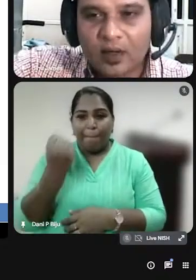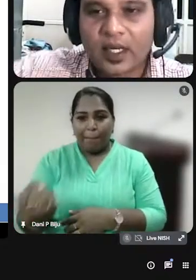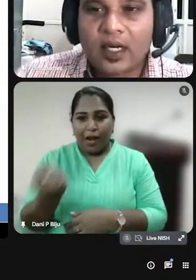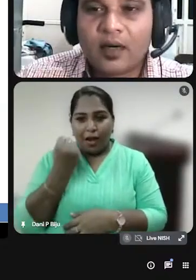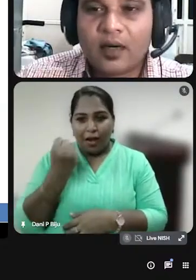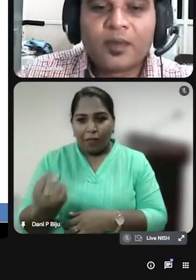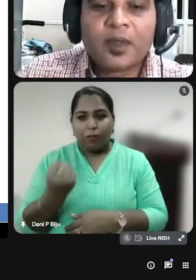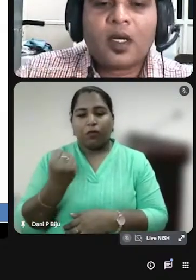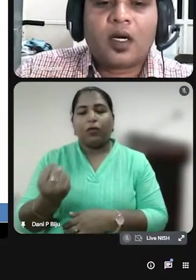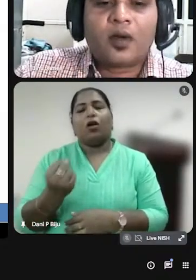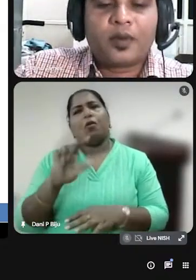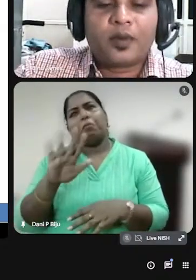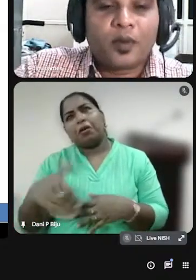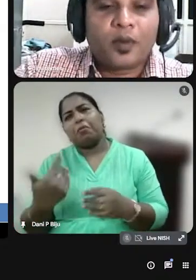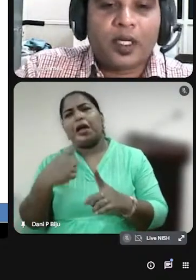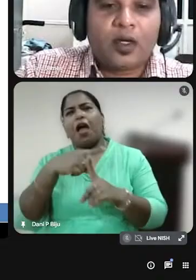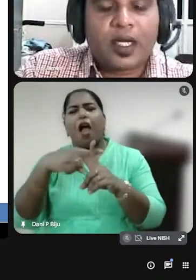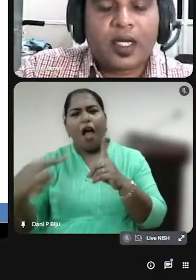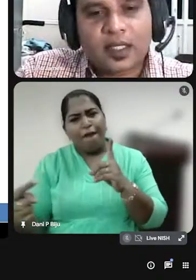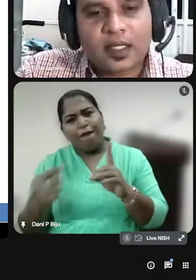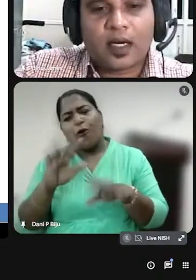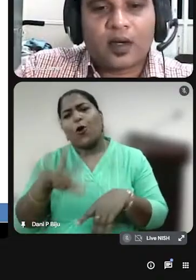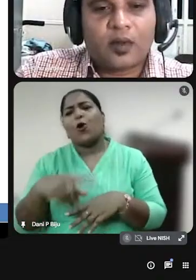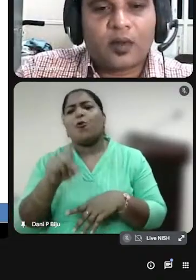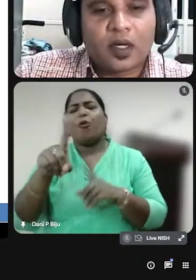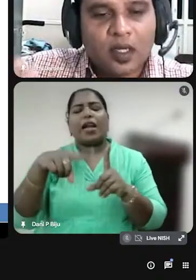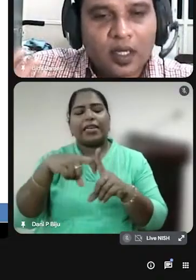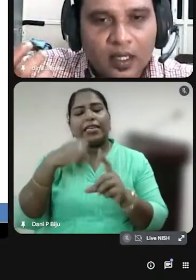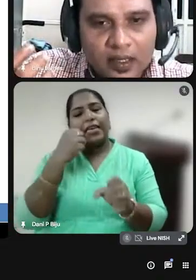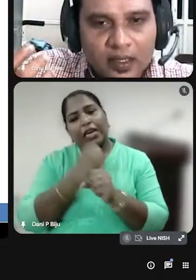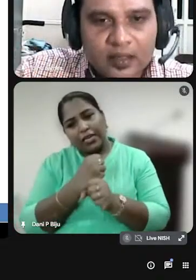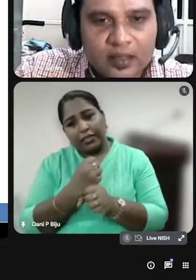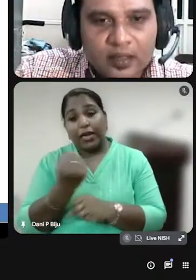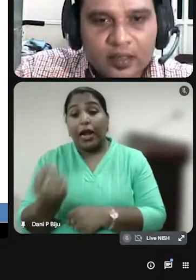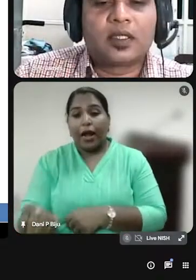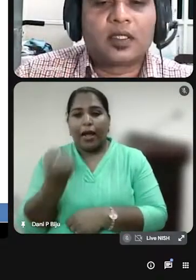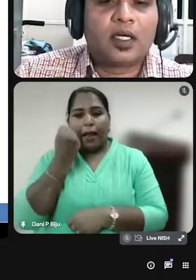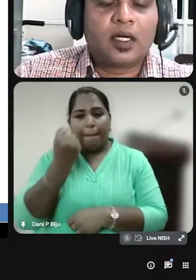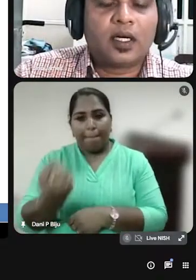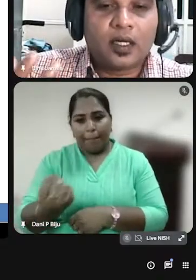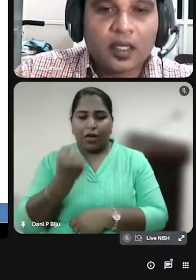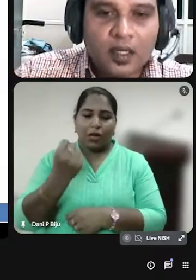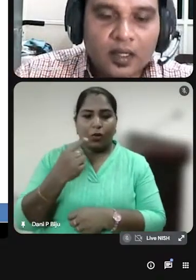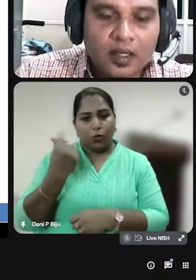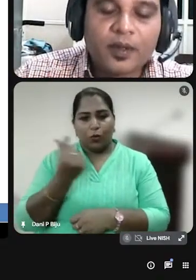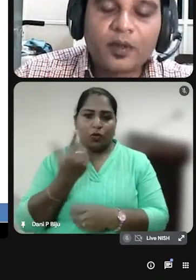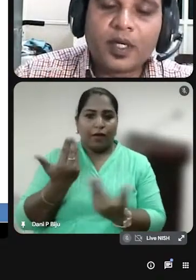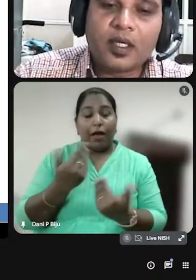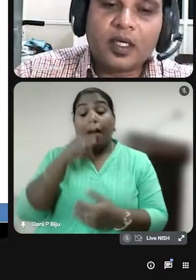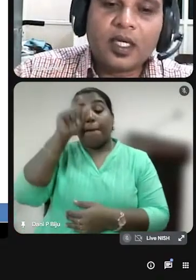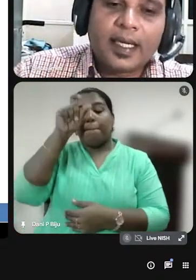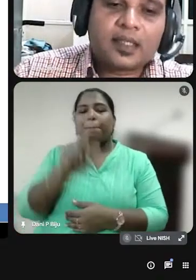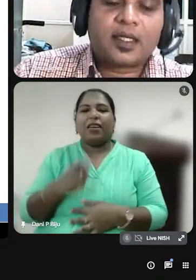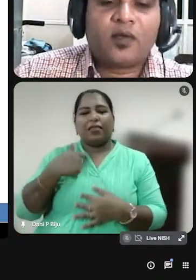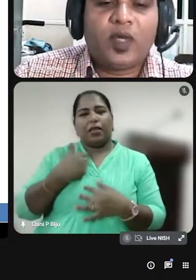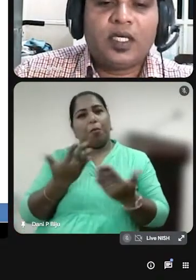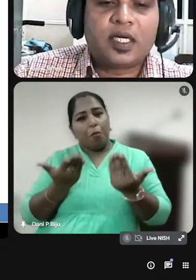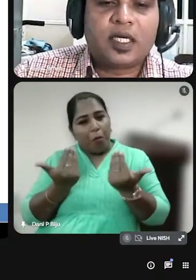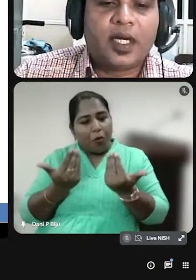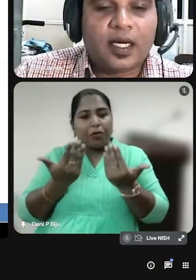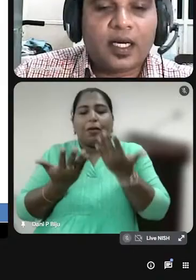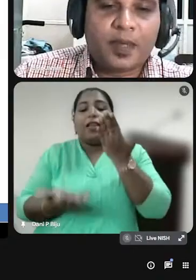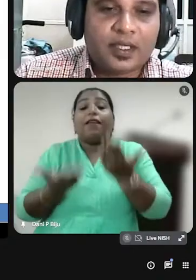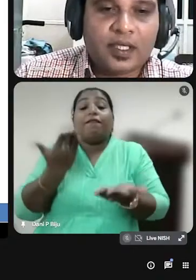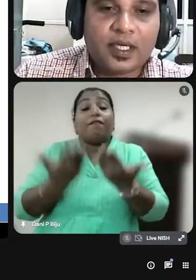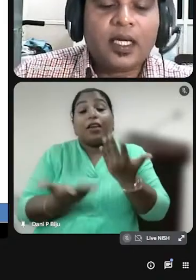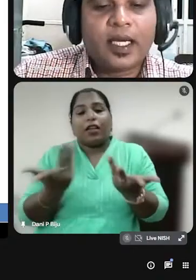1/2 കിലോയുടെ ആവാം, ഒരു 1 കിലോയുടെ, എത്രയാണോ അദ്ദേഹത്തിന് പറ്റുന്നത്, ആ രോഗിക്ക് എത്ര വെയിറ്റ്